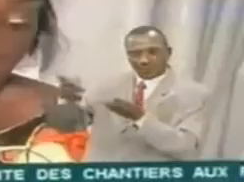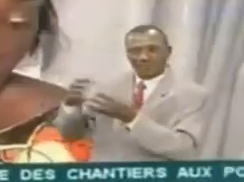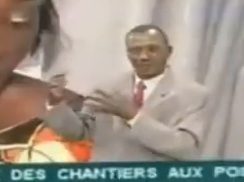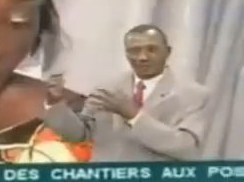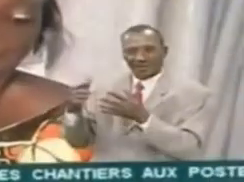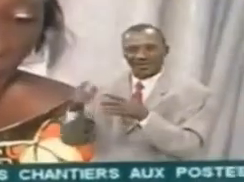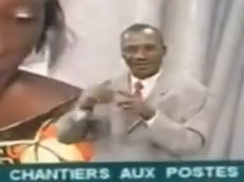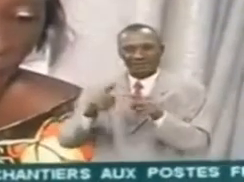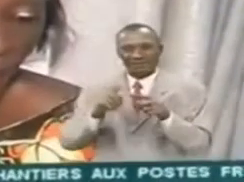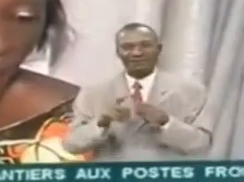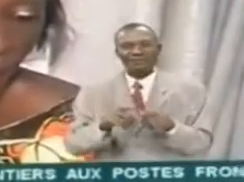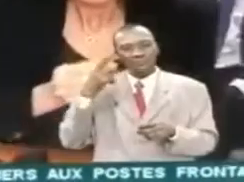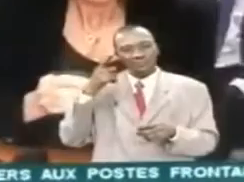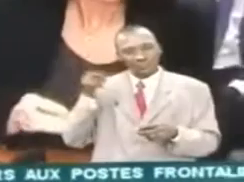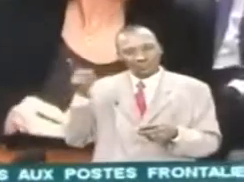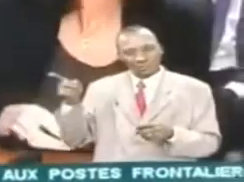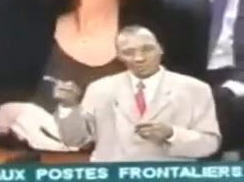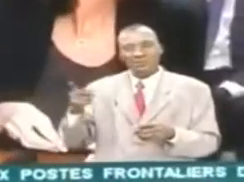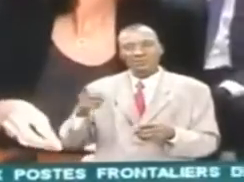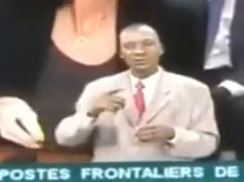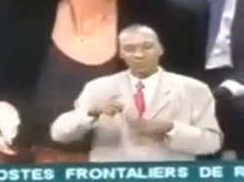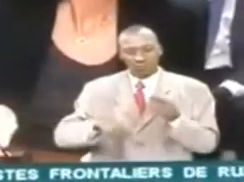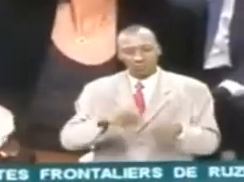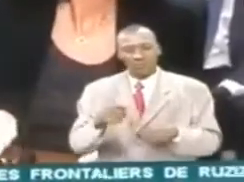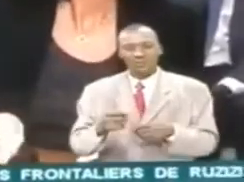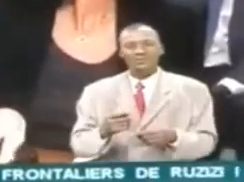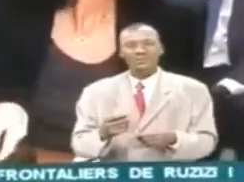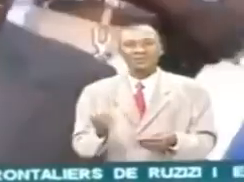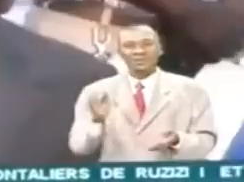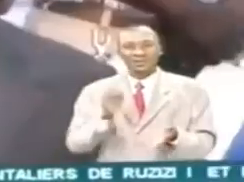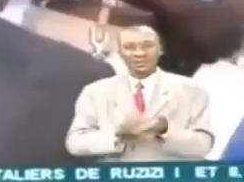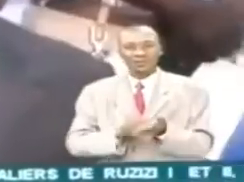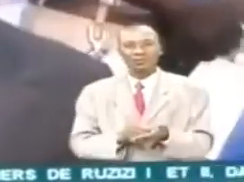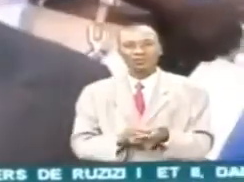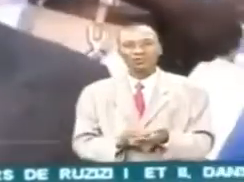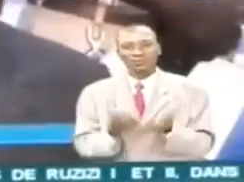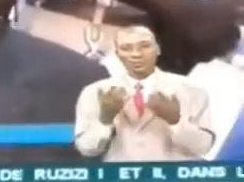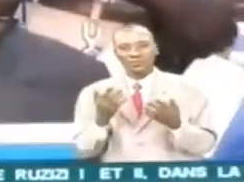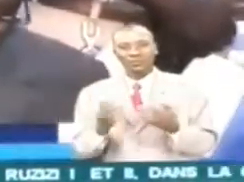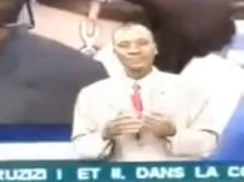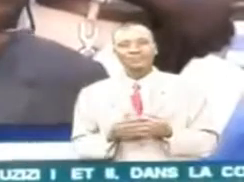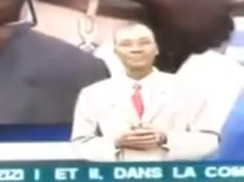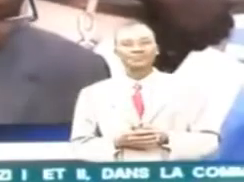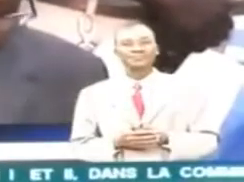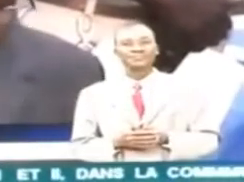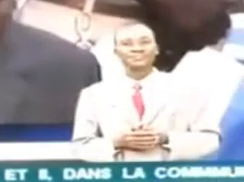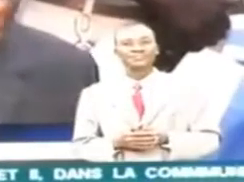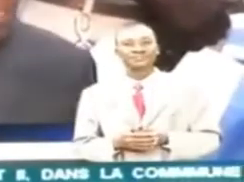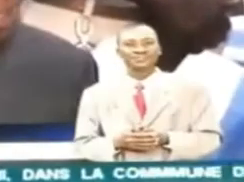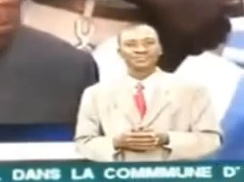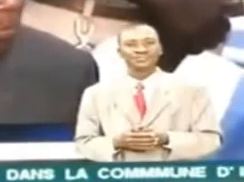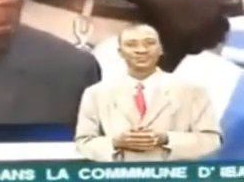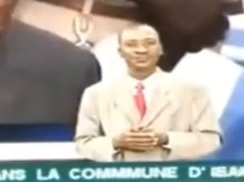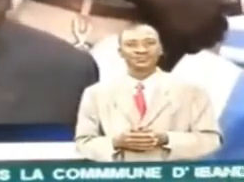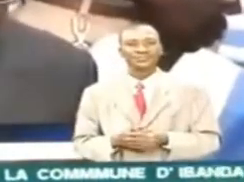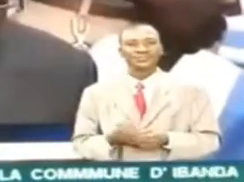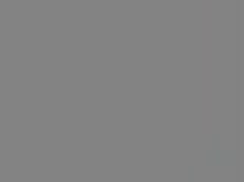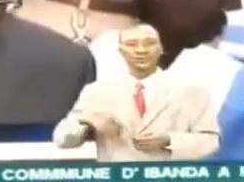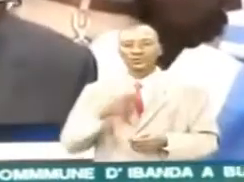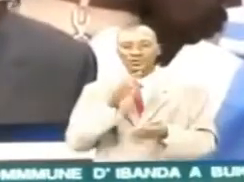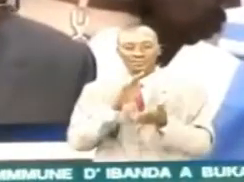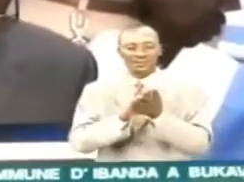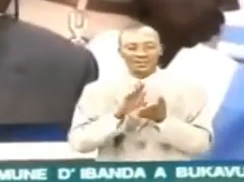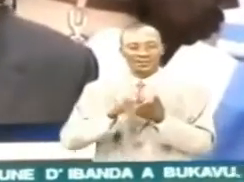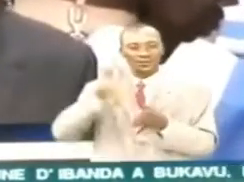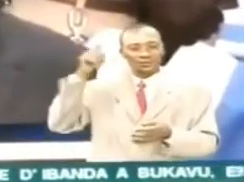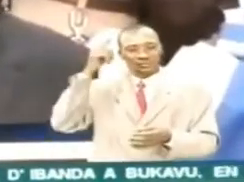et pacification dans ces coins de la RDC. Je voudrais affirmer notre profonde gratitude au gouvernement du Japon